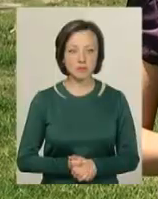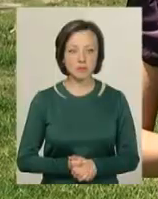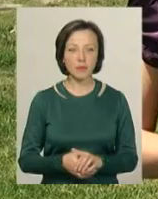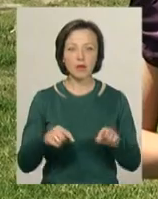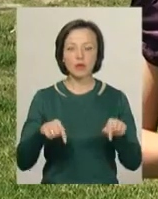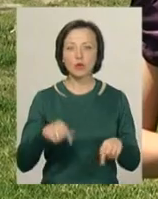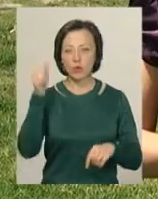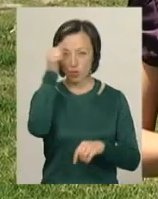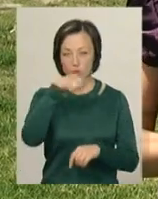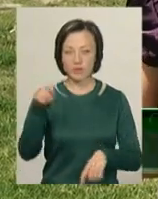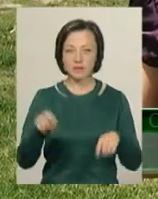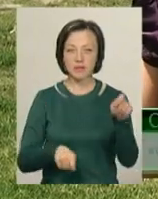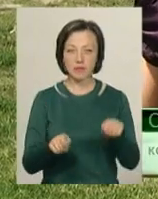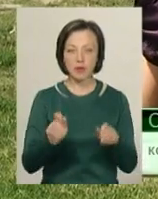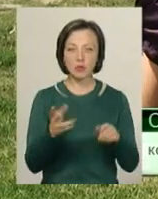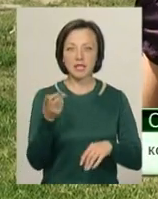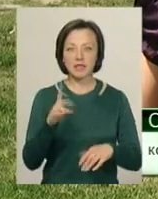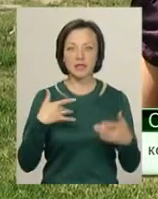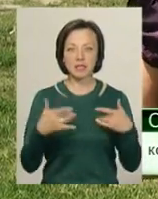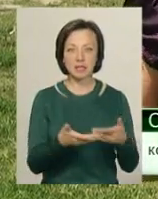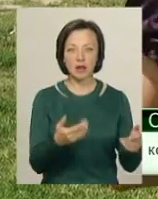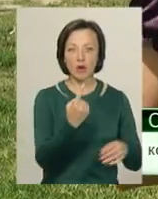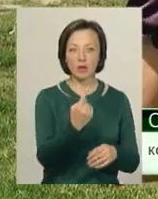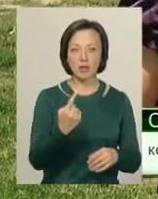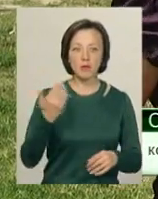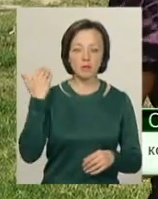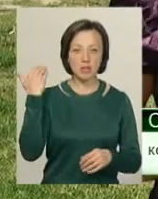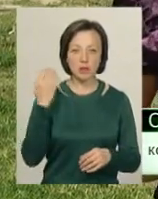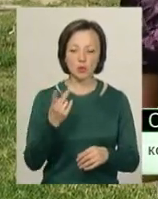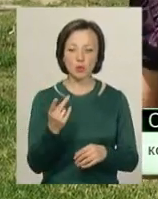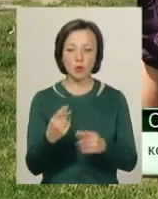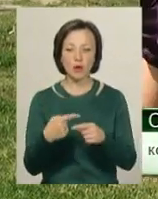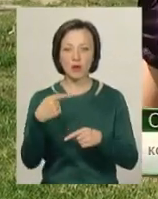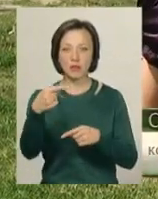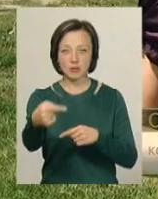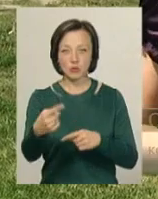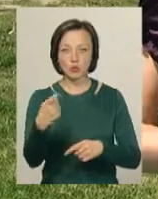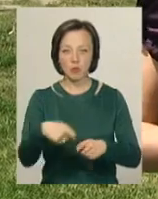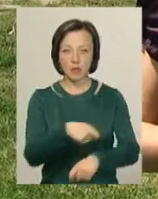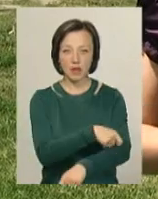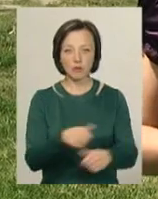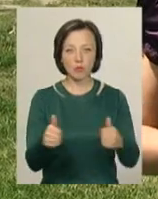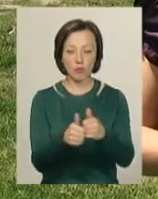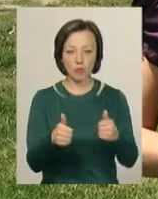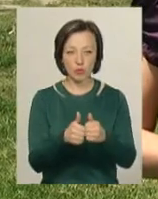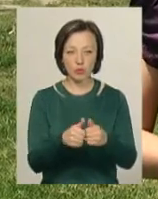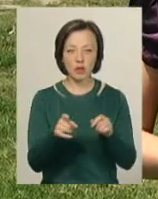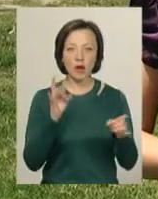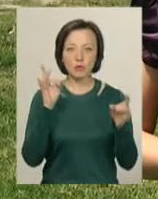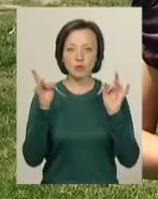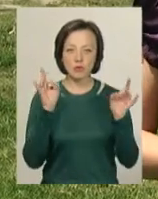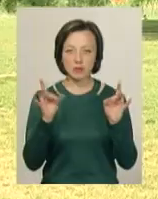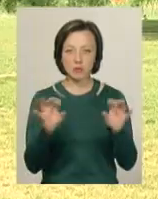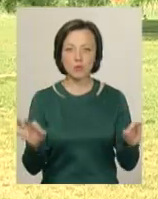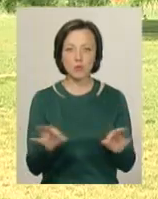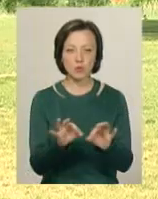Цього року на фестивалі Rock and Book буде дві сцени. Одна розташовуватиметься позаду мене, інша за 100 метрів поруч, і на ній лунатиме акустична